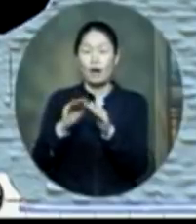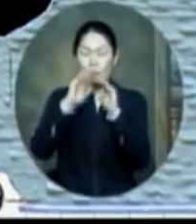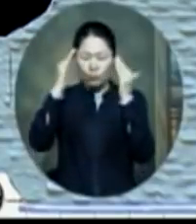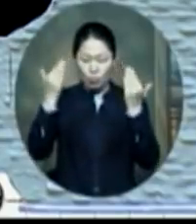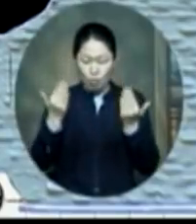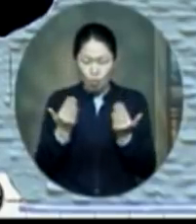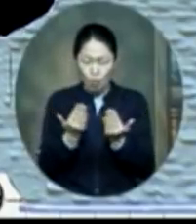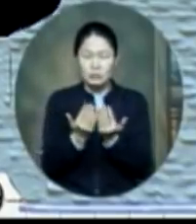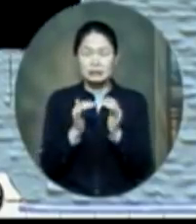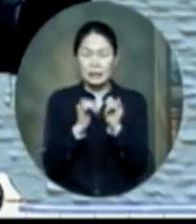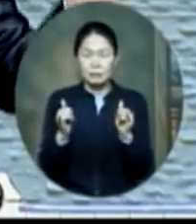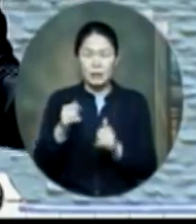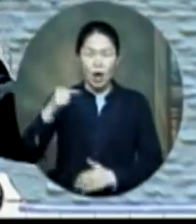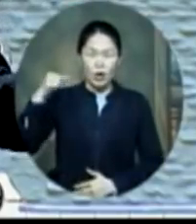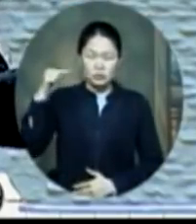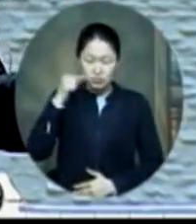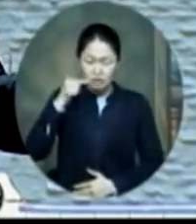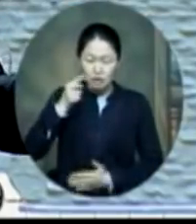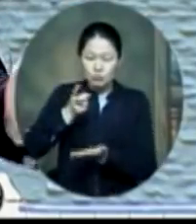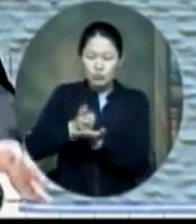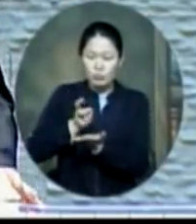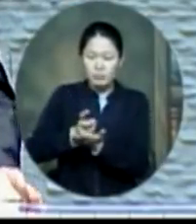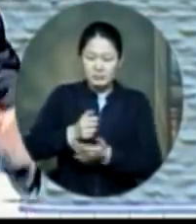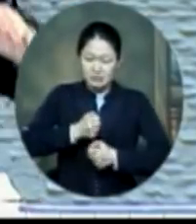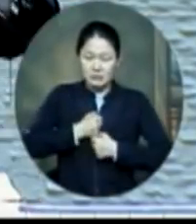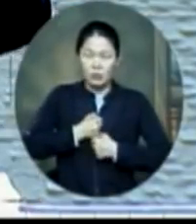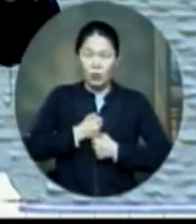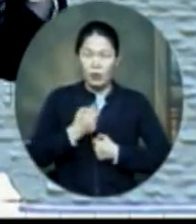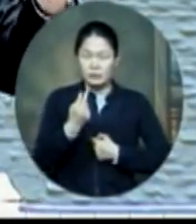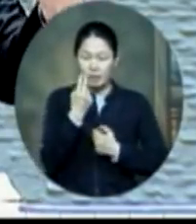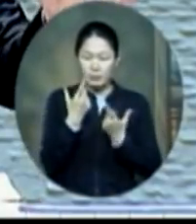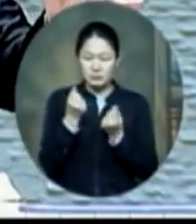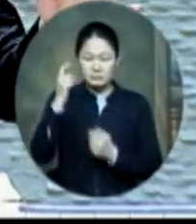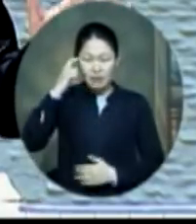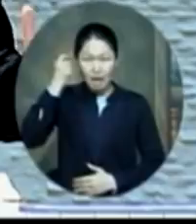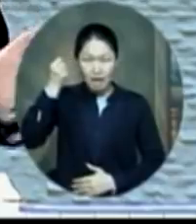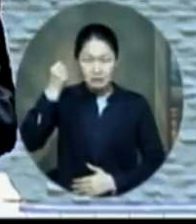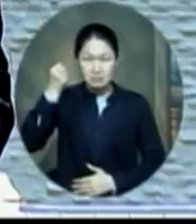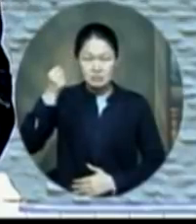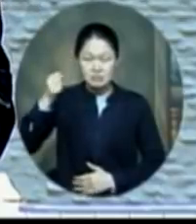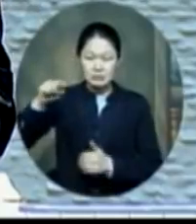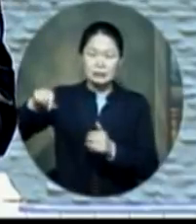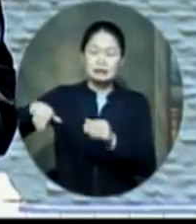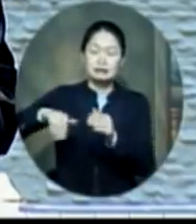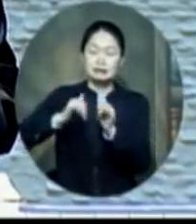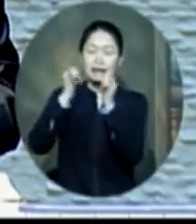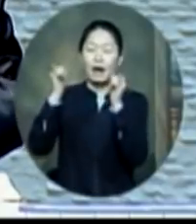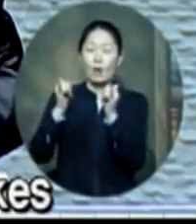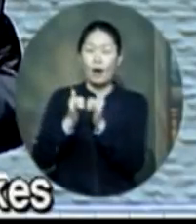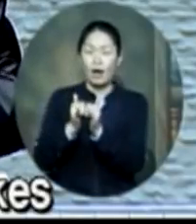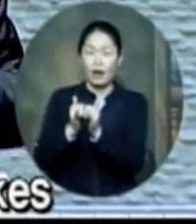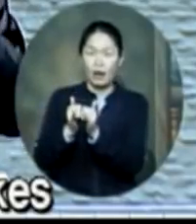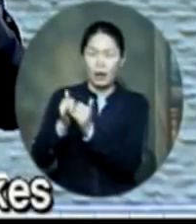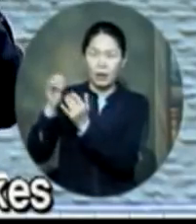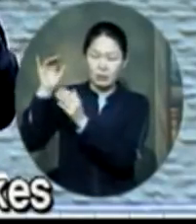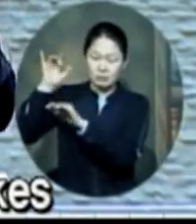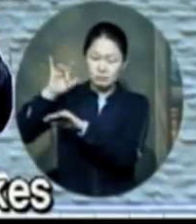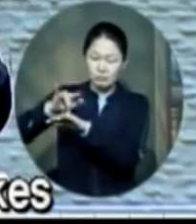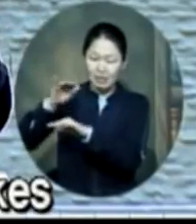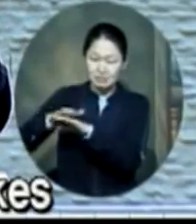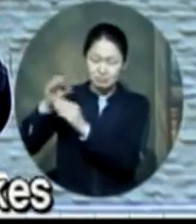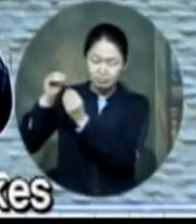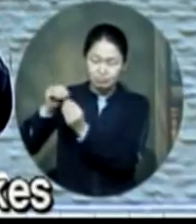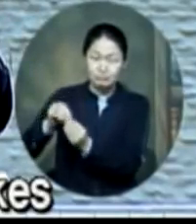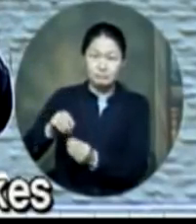모든 사람들이 철저하게 율법을 지키는 것을 생명처럼 여기고 있는 그런 사회의 풍조예요. 여기서